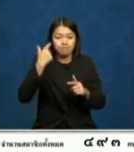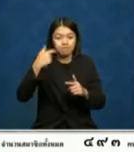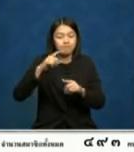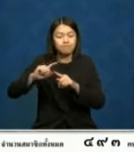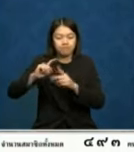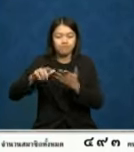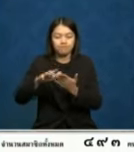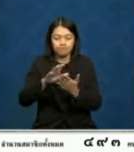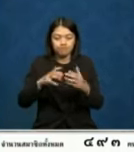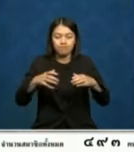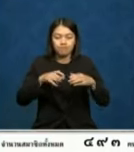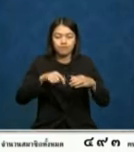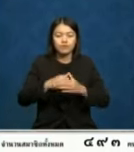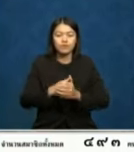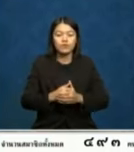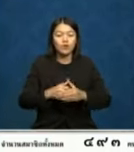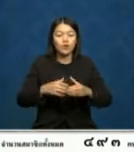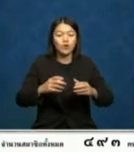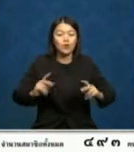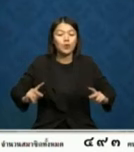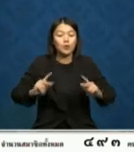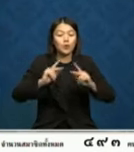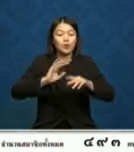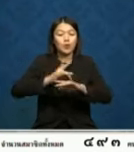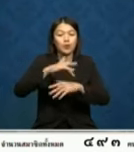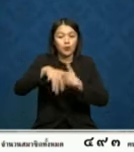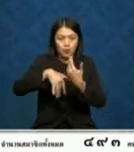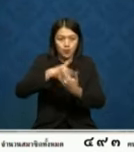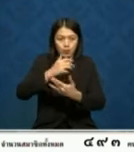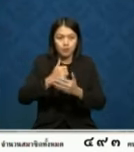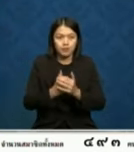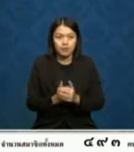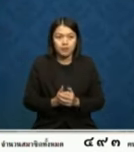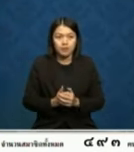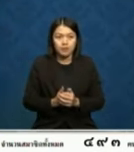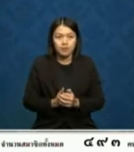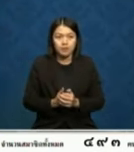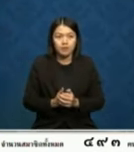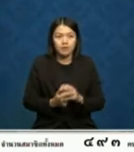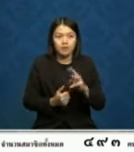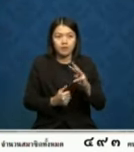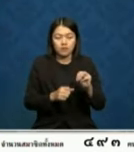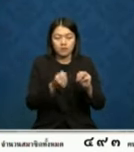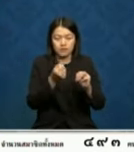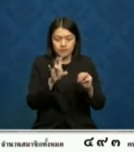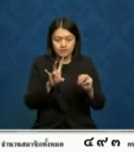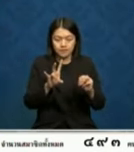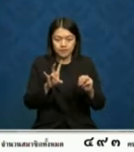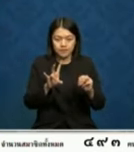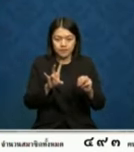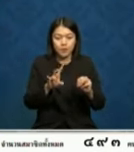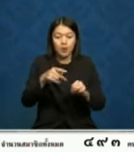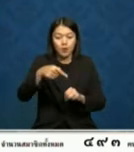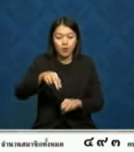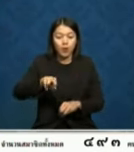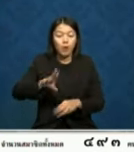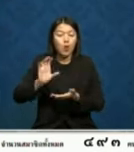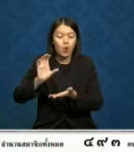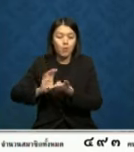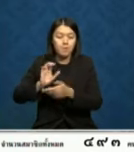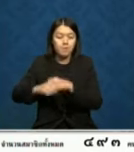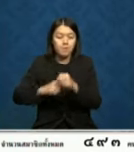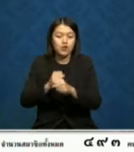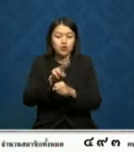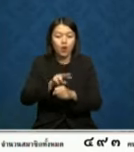ประธานครับในส่วนของกระทรวงทรัพยากรธรรมชาติและสิ่งแวดล้อมนะครับในมาตราที่17ของพรบงบประมาณปี